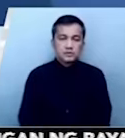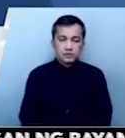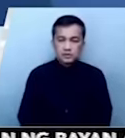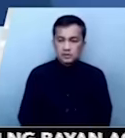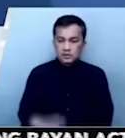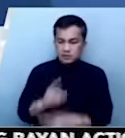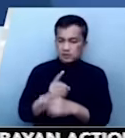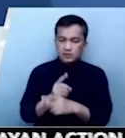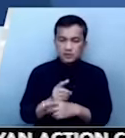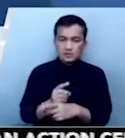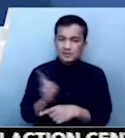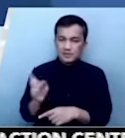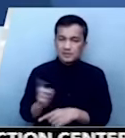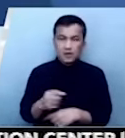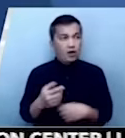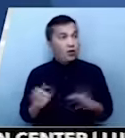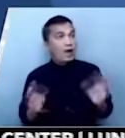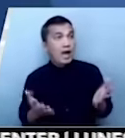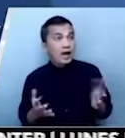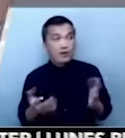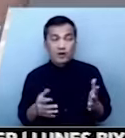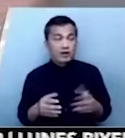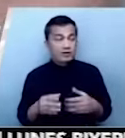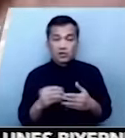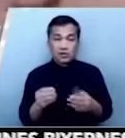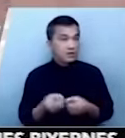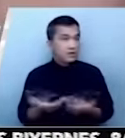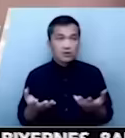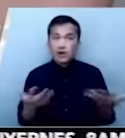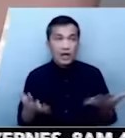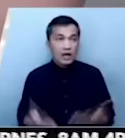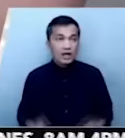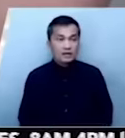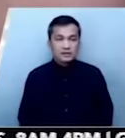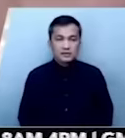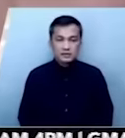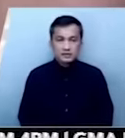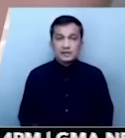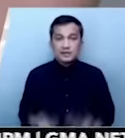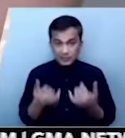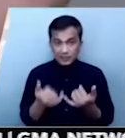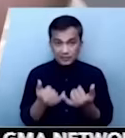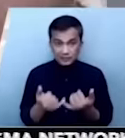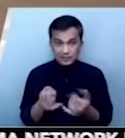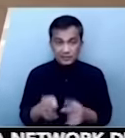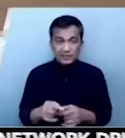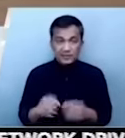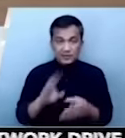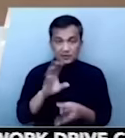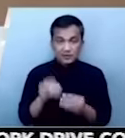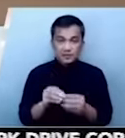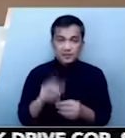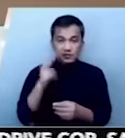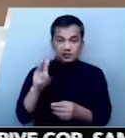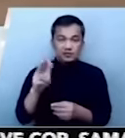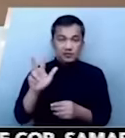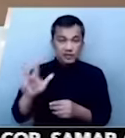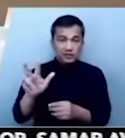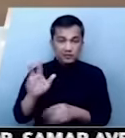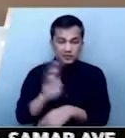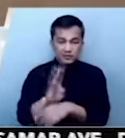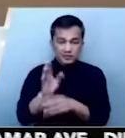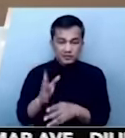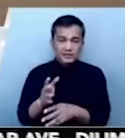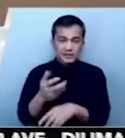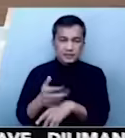sir. I didn't give dollar to anyone, sir. Sa ngayon, umabot na sa 3 negosyante ang nabiktima raw sa black